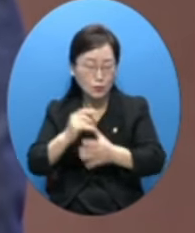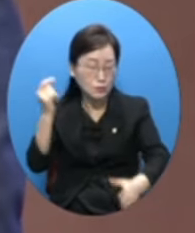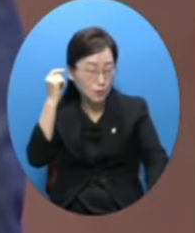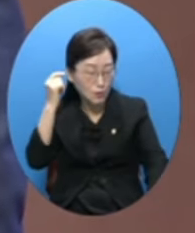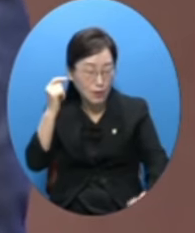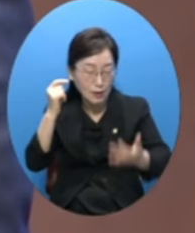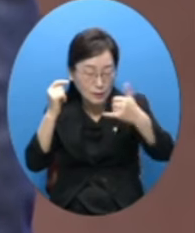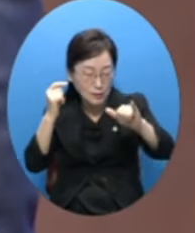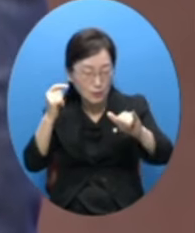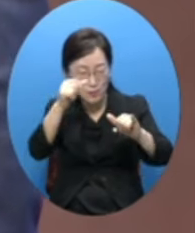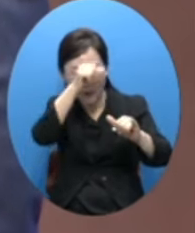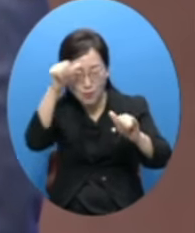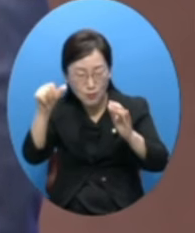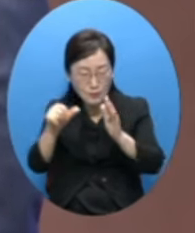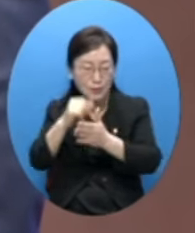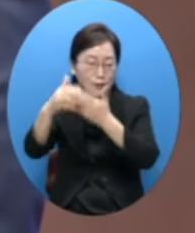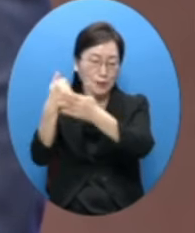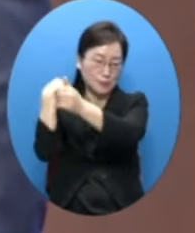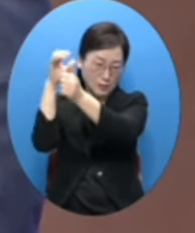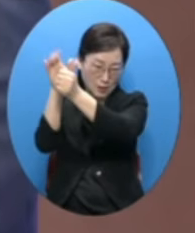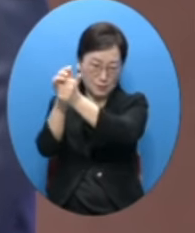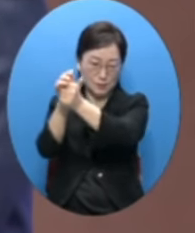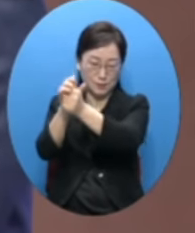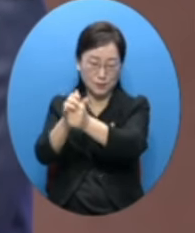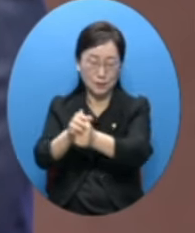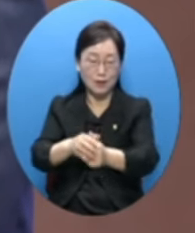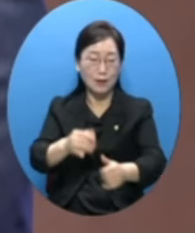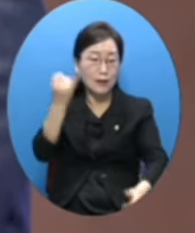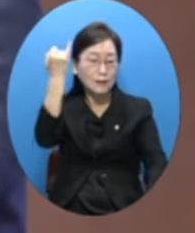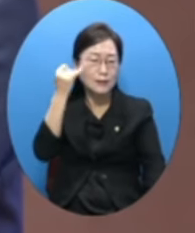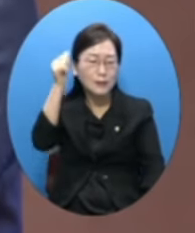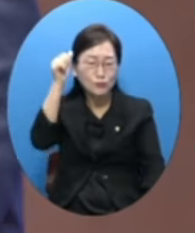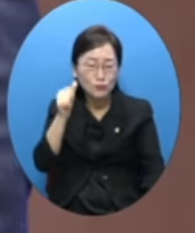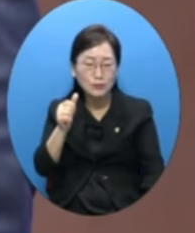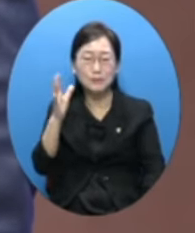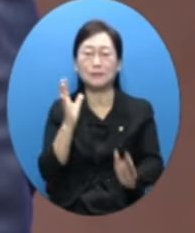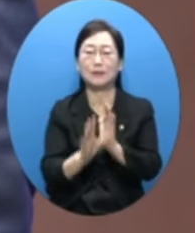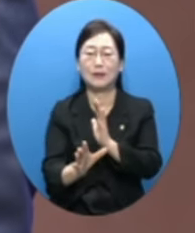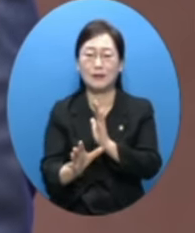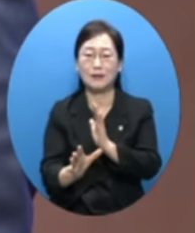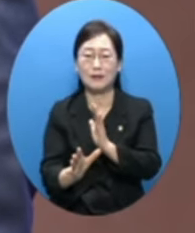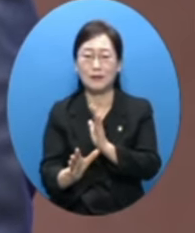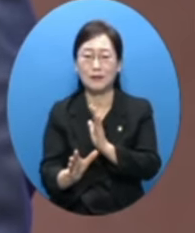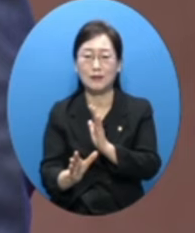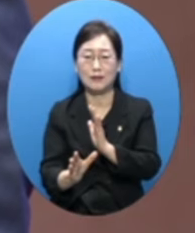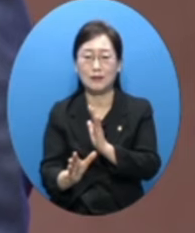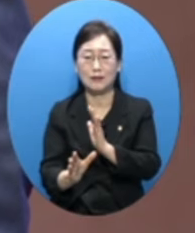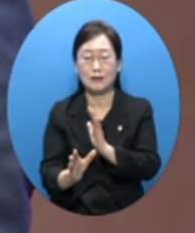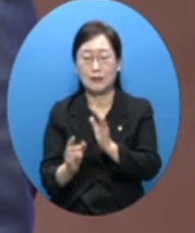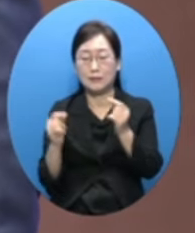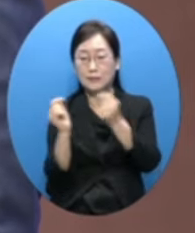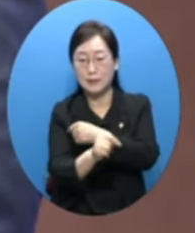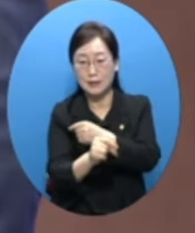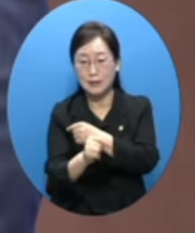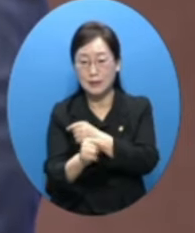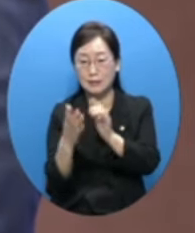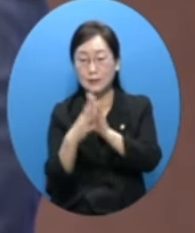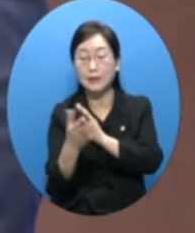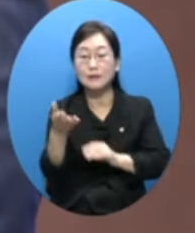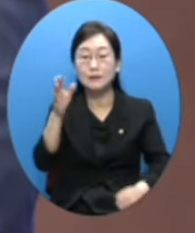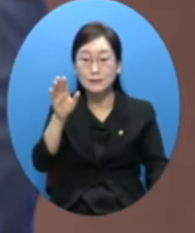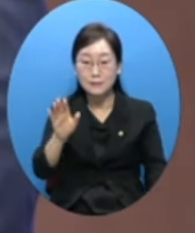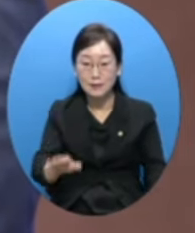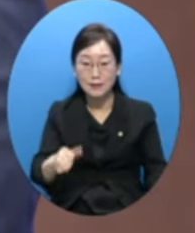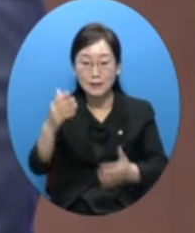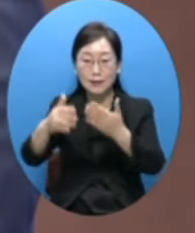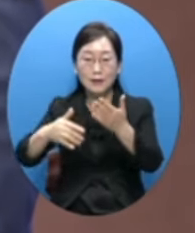때문인 것입니다. 잠시 사춘기 때 애가 속을 썩이고 곁길로 간다 할지라도